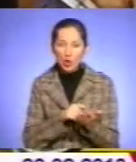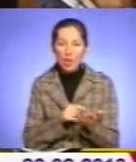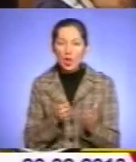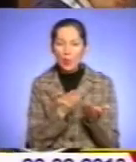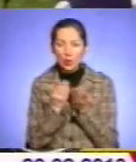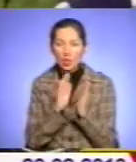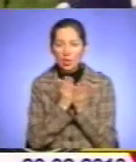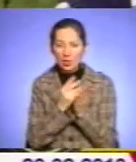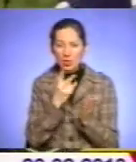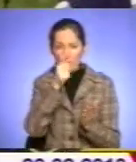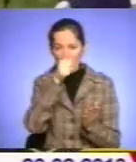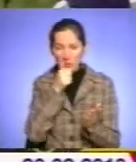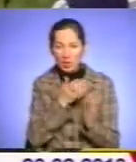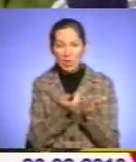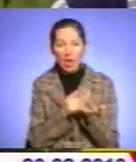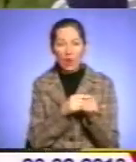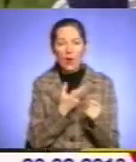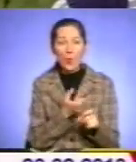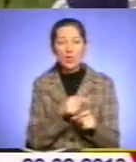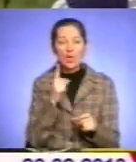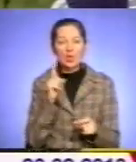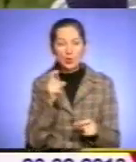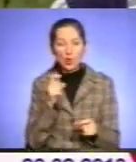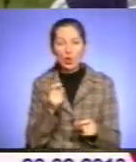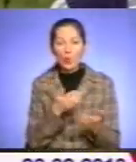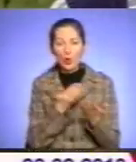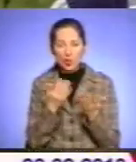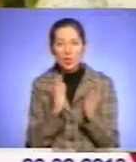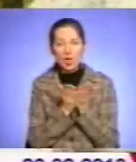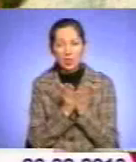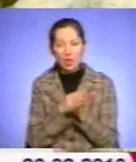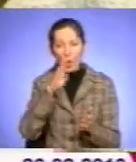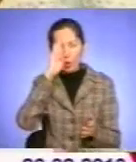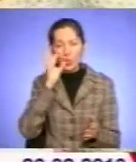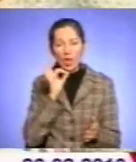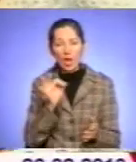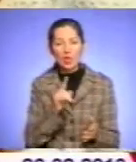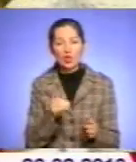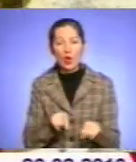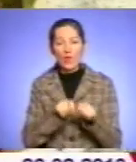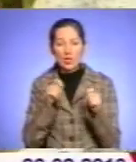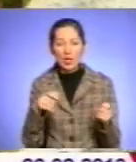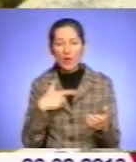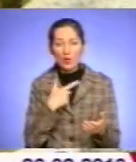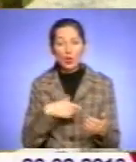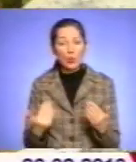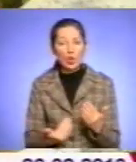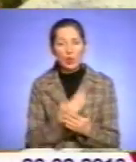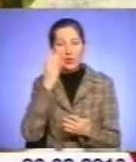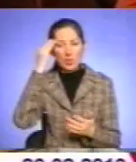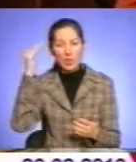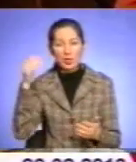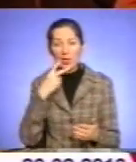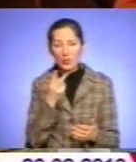За 2 місяці нарахував понад 100 прочитаних. Хлопчик зазначає, що відкрив у собі нові таланти.